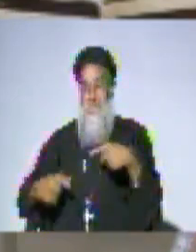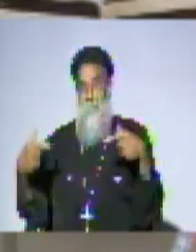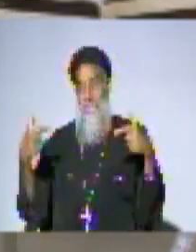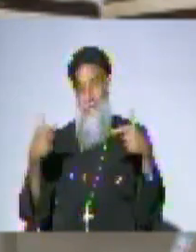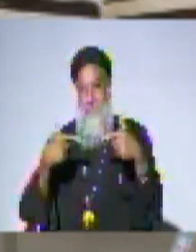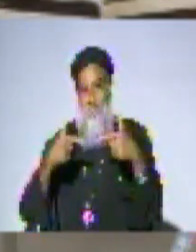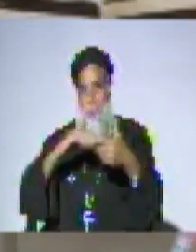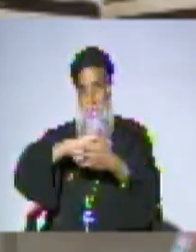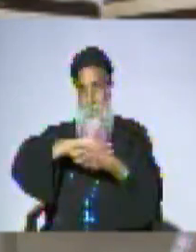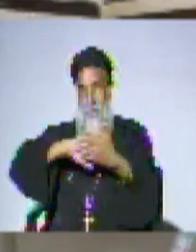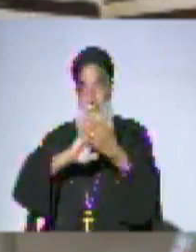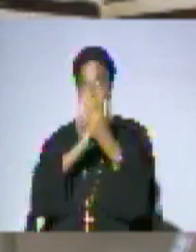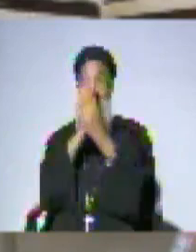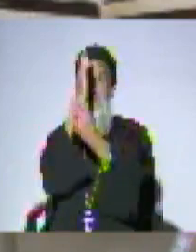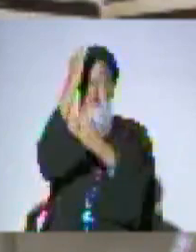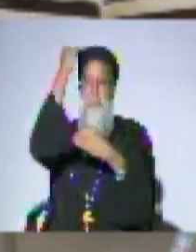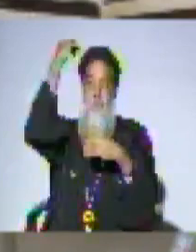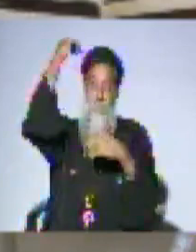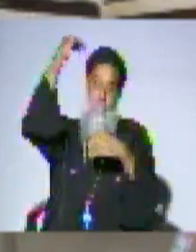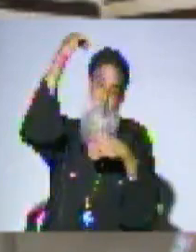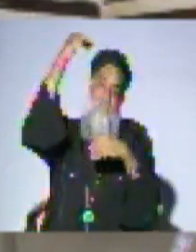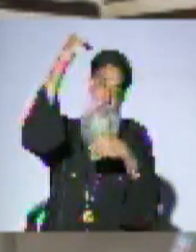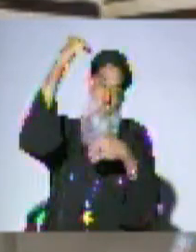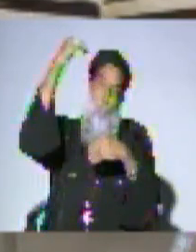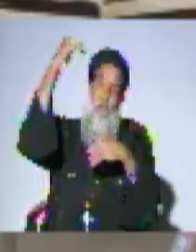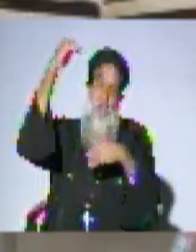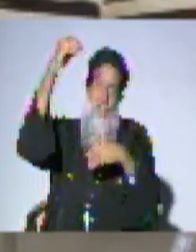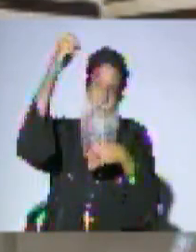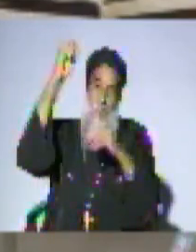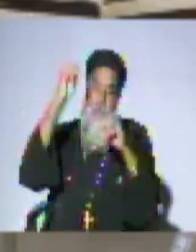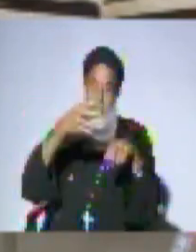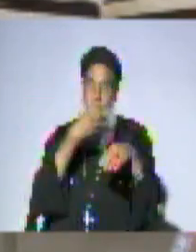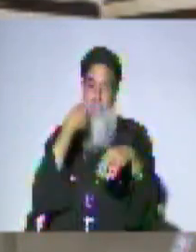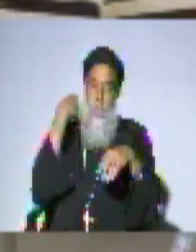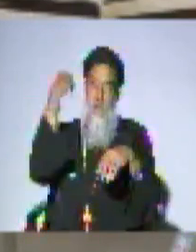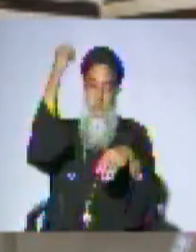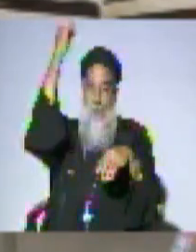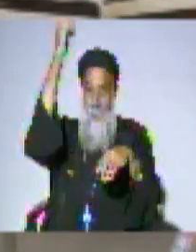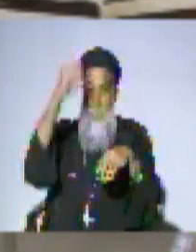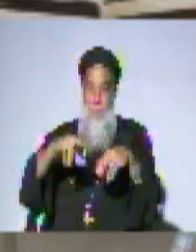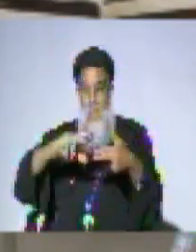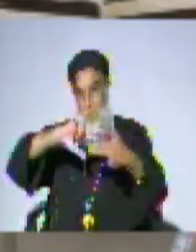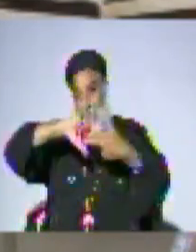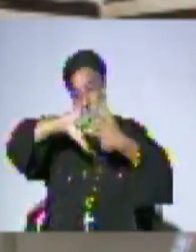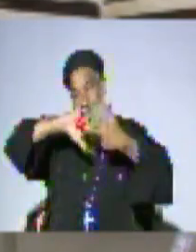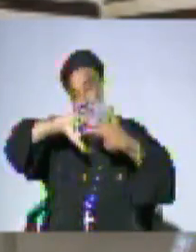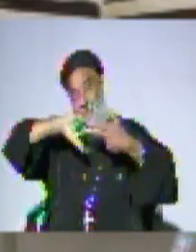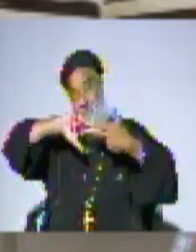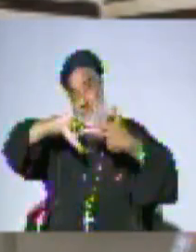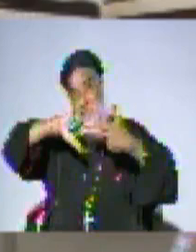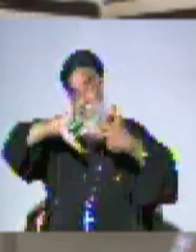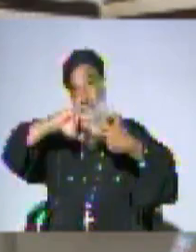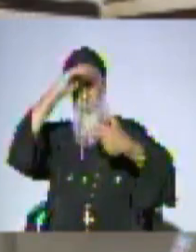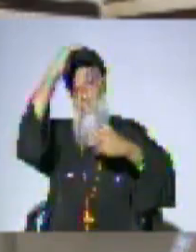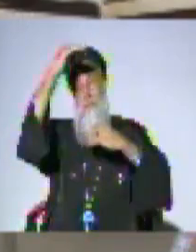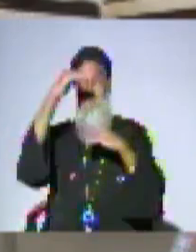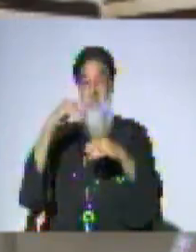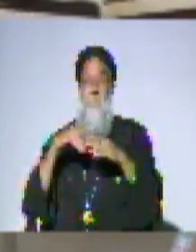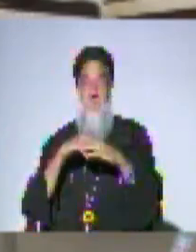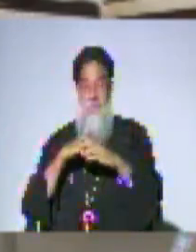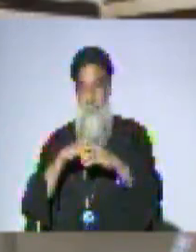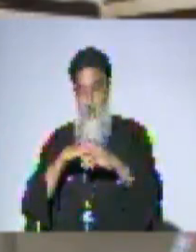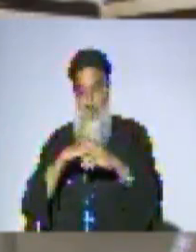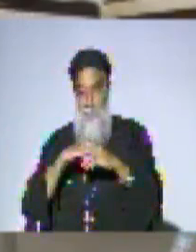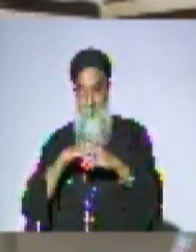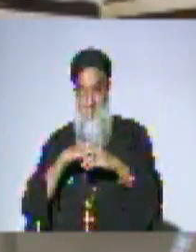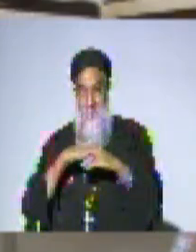السلام السمائي بقى الذي يهبه الروح القدس، ده الصلح. وده الصلح بقى سيدنا بين السماء والارض. دي